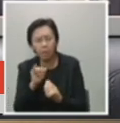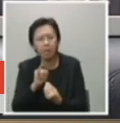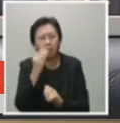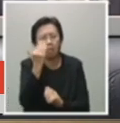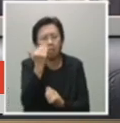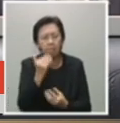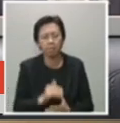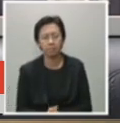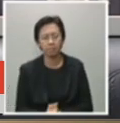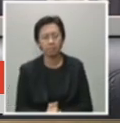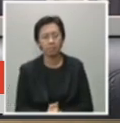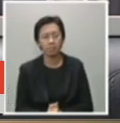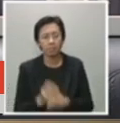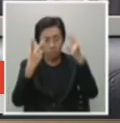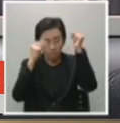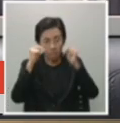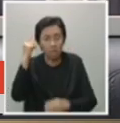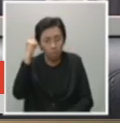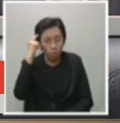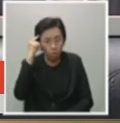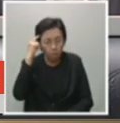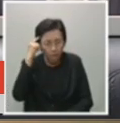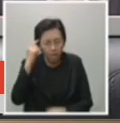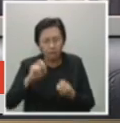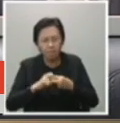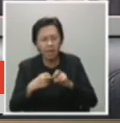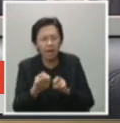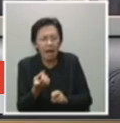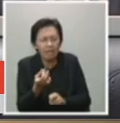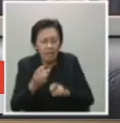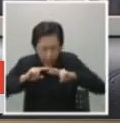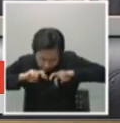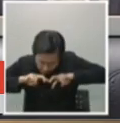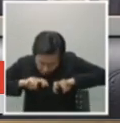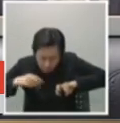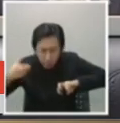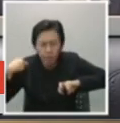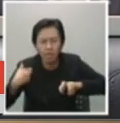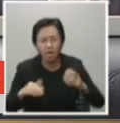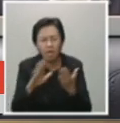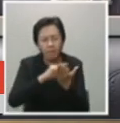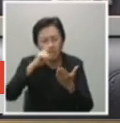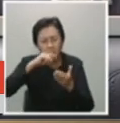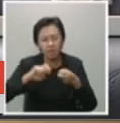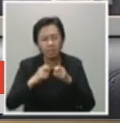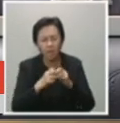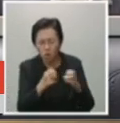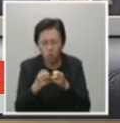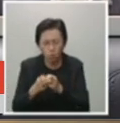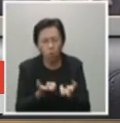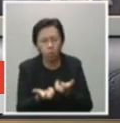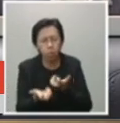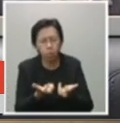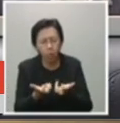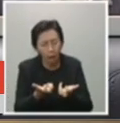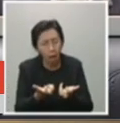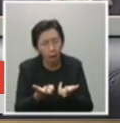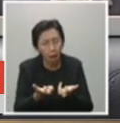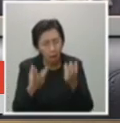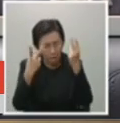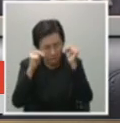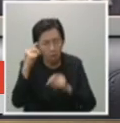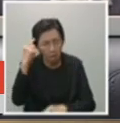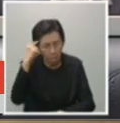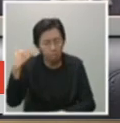ยคิดทบทวนหรือไม่ว่าปัญหามันคืออะไรกันแน่ที่บ้านเมืองเราถึงได้วุ่นวายดิฉันขอตอบเลยนะคะ